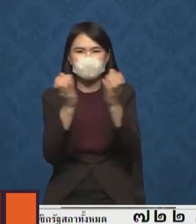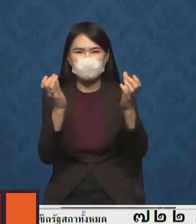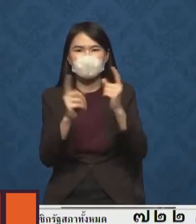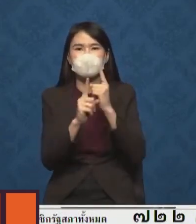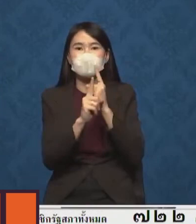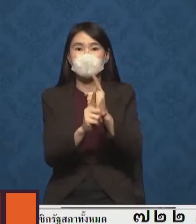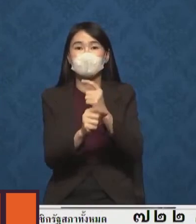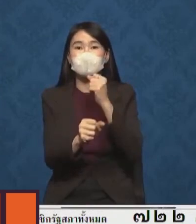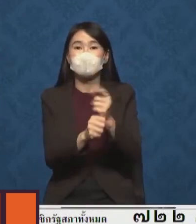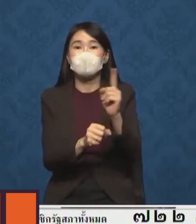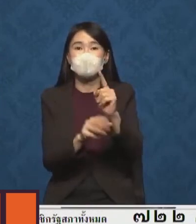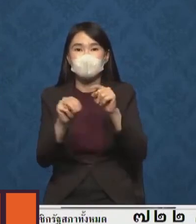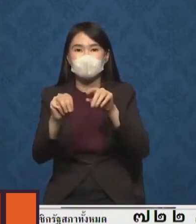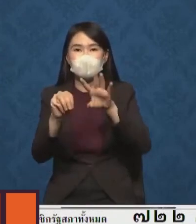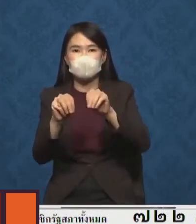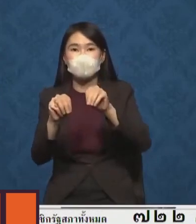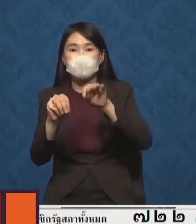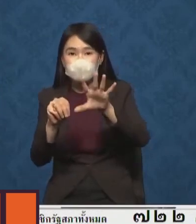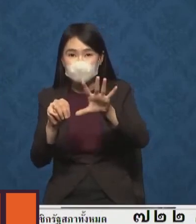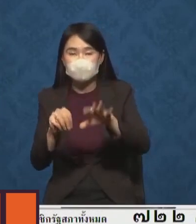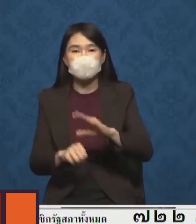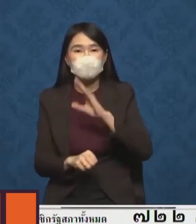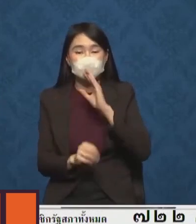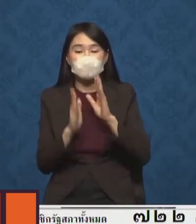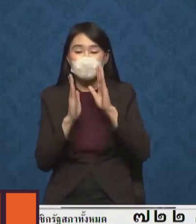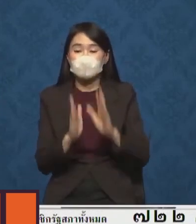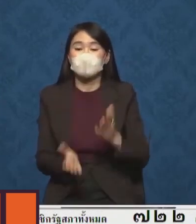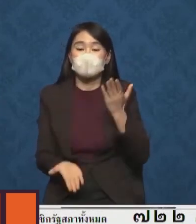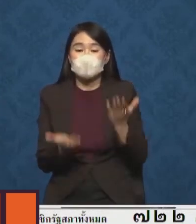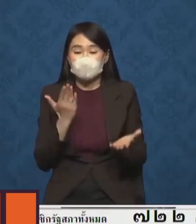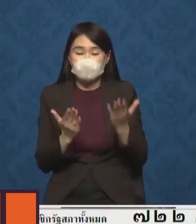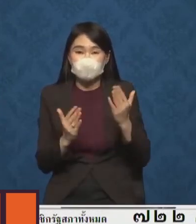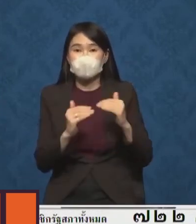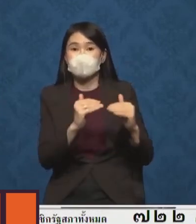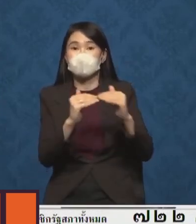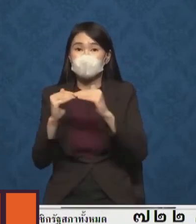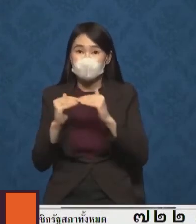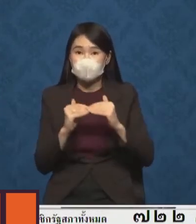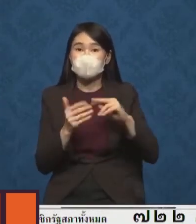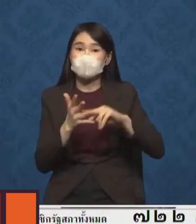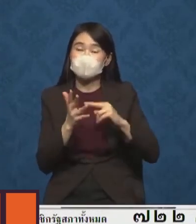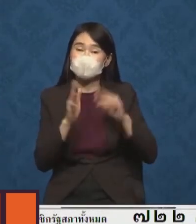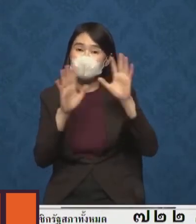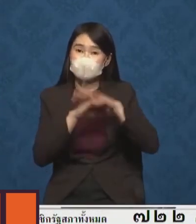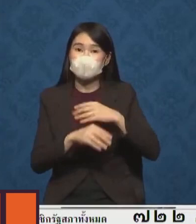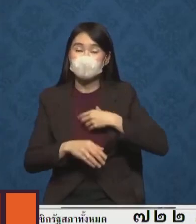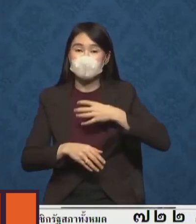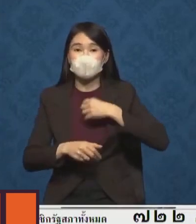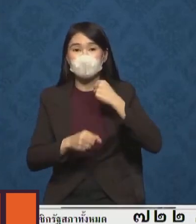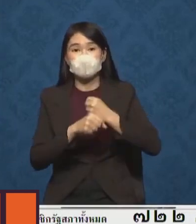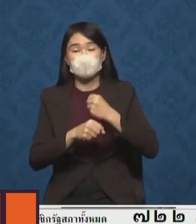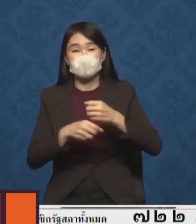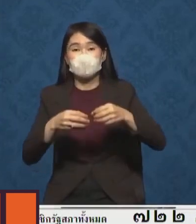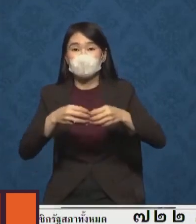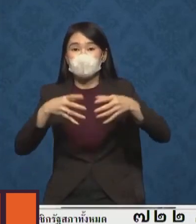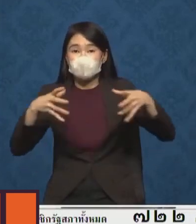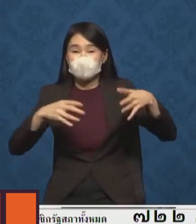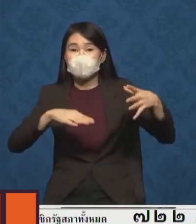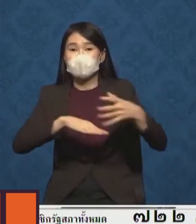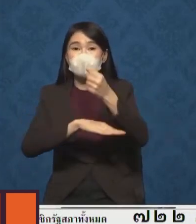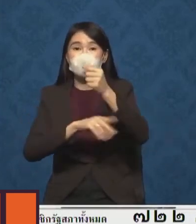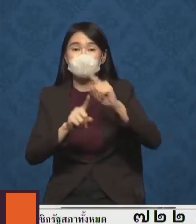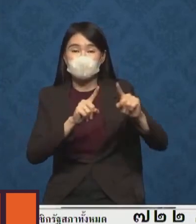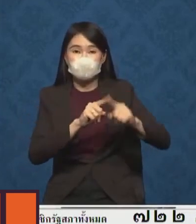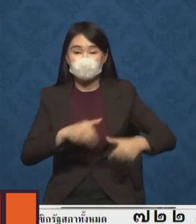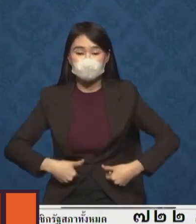ครับที่บอกวาบุคคลยอบมีเสรภาพในการรวมกัจัดตั้งพักการเมืองตามวิถ